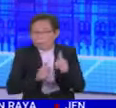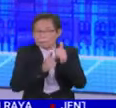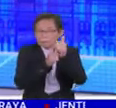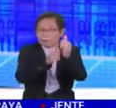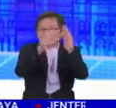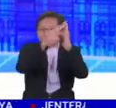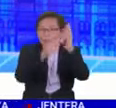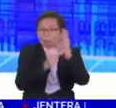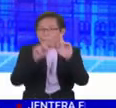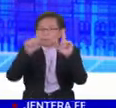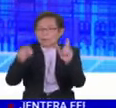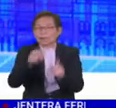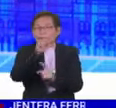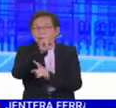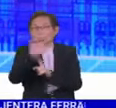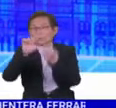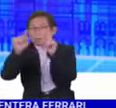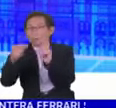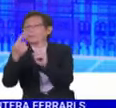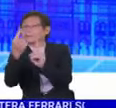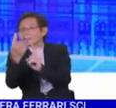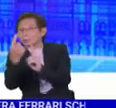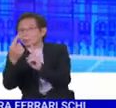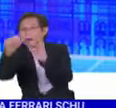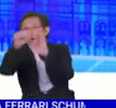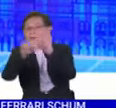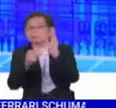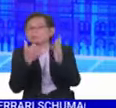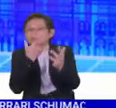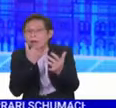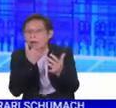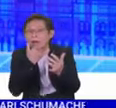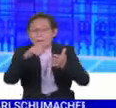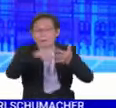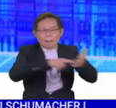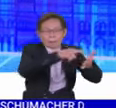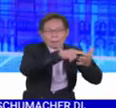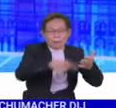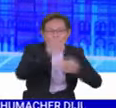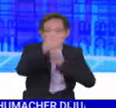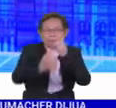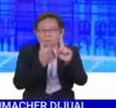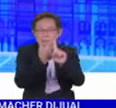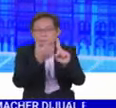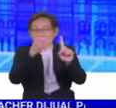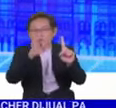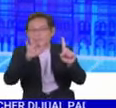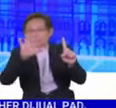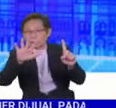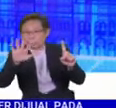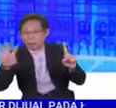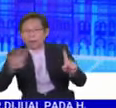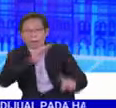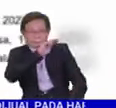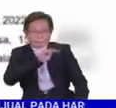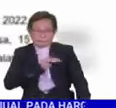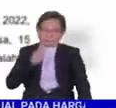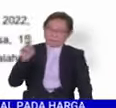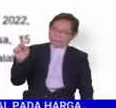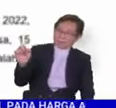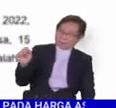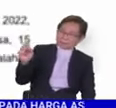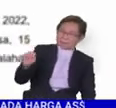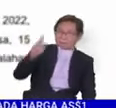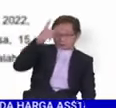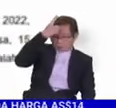bawah subseksyen 25-1 Akta Kesalahan Pilihan Raya 1954. Tegas Menteri Sumber Manusia,